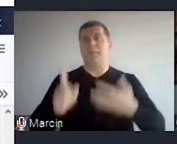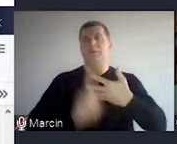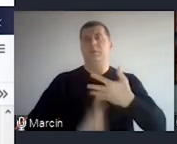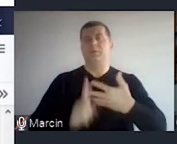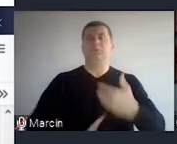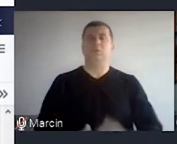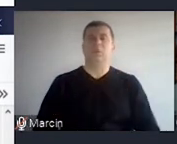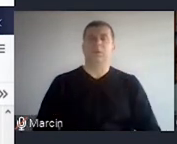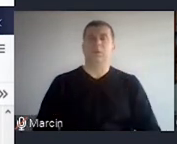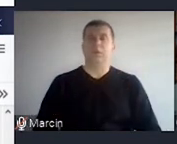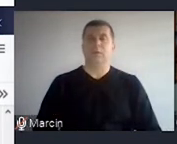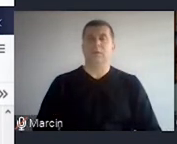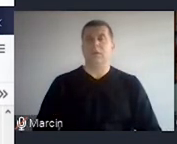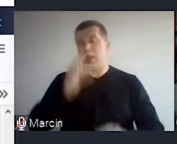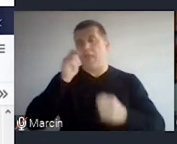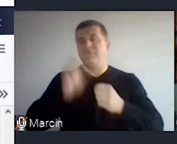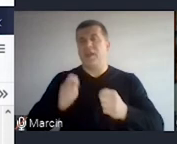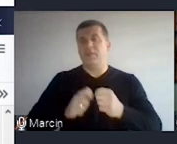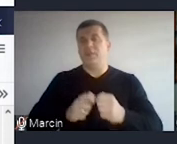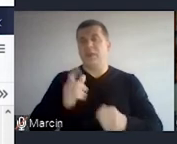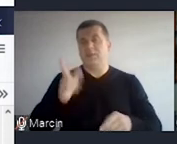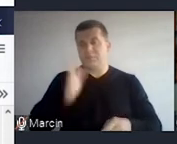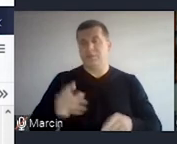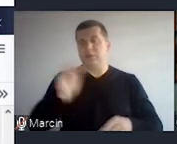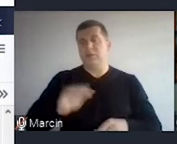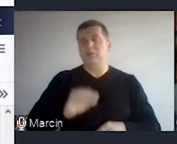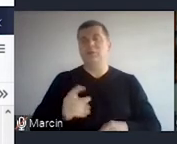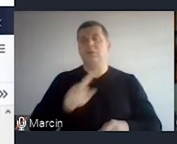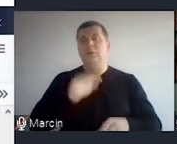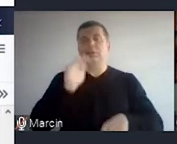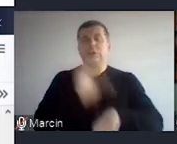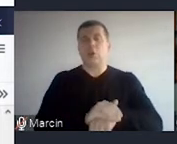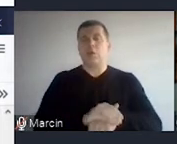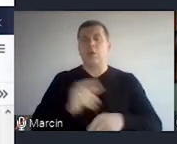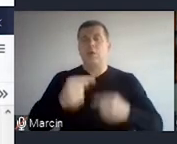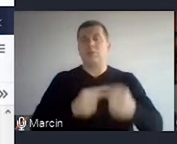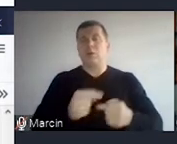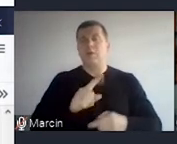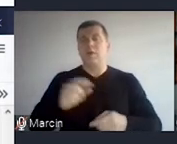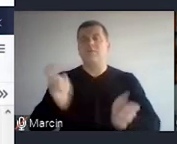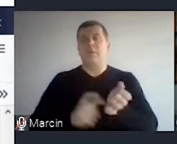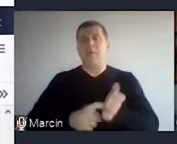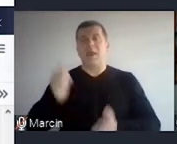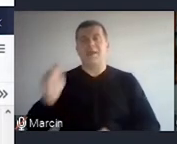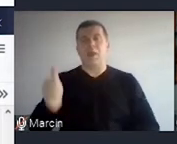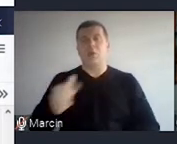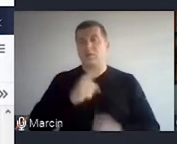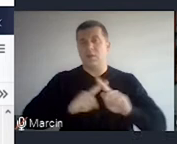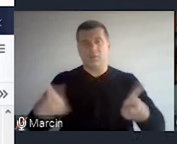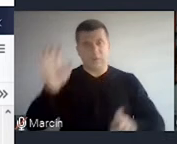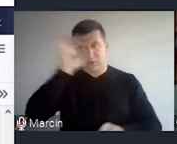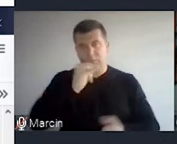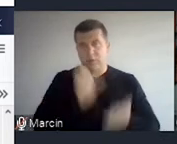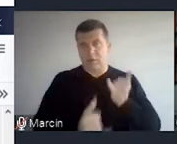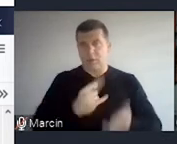rozliczona. W weryfikacji będzie podlegać również zgodność produktów z wymaganiami jakościowymi. O tym nie wolno zapomnieć, że